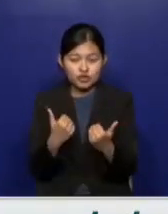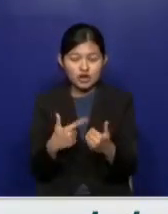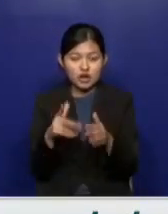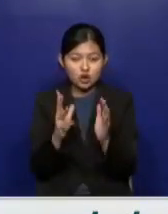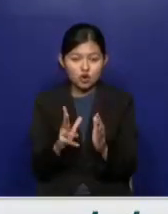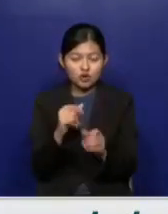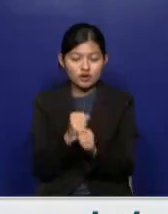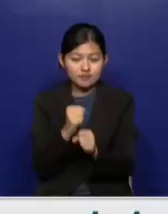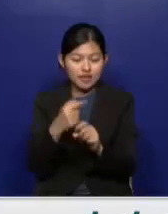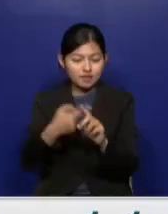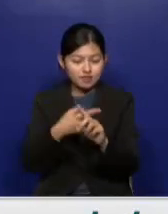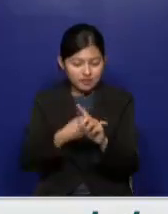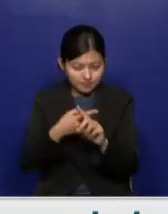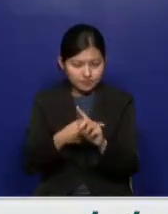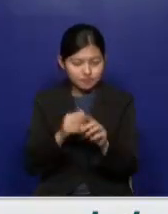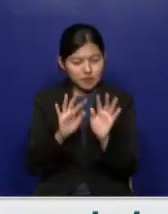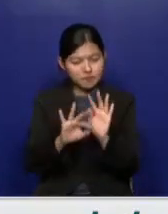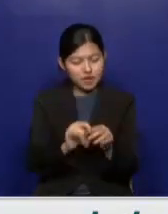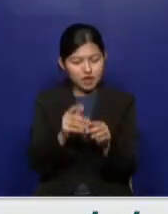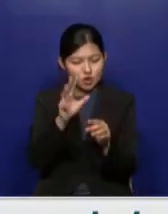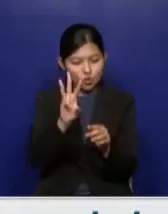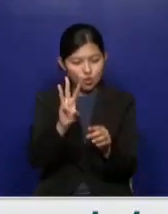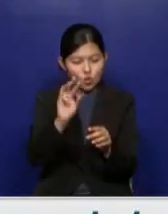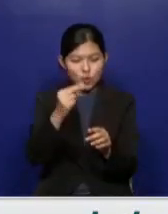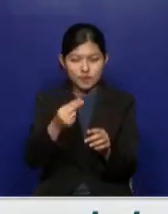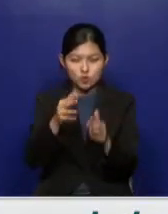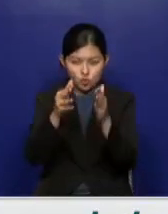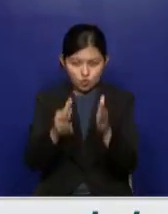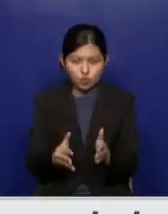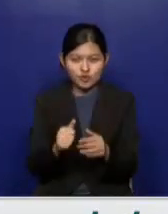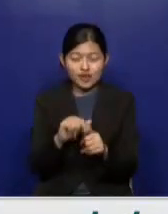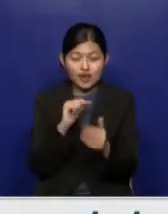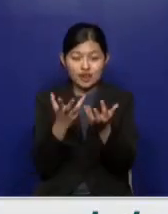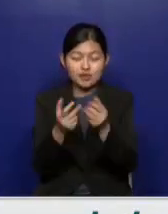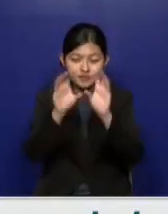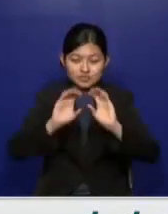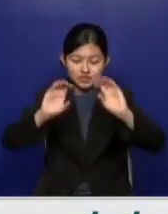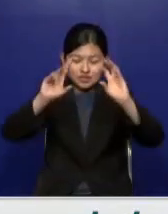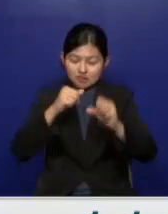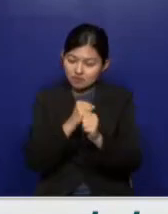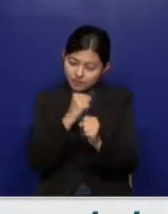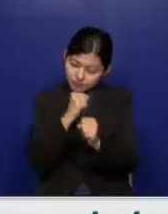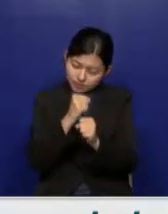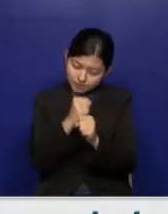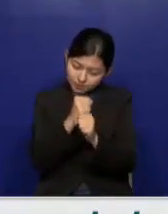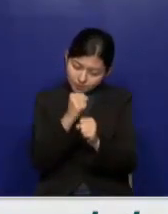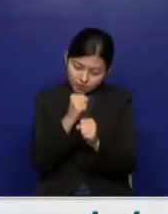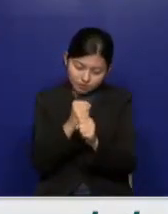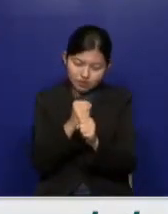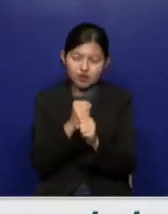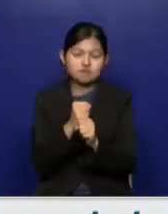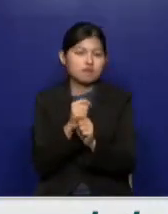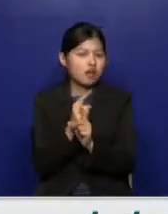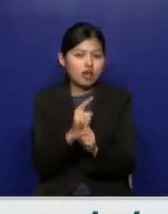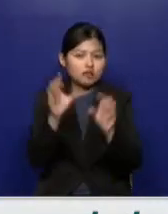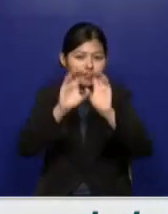ำอยู่ประมาณ 60,000 กว่าคนนะครับยามที่รับราชการเขาก็ปฏิบัติหน้าที่เคียงบ่าเคียงไหล่กับข้าราชการยืนยันเลยว่านั่